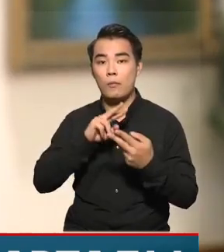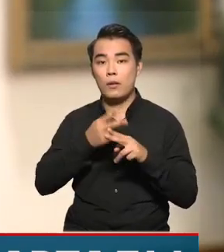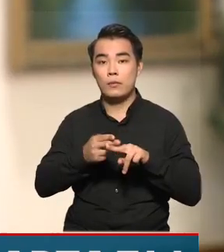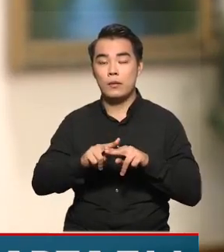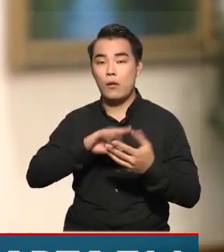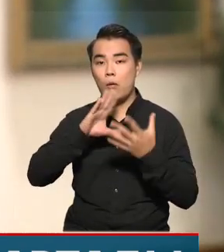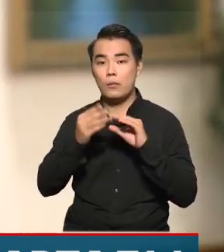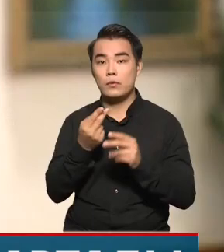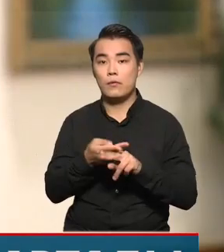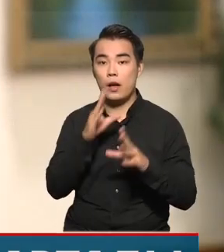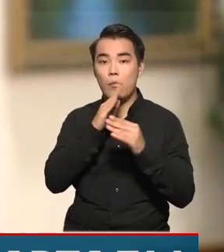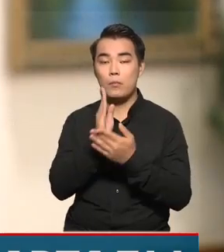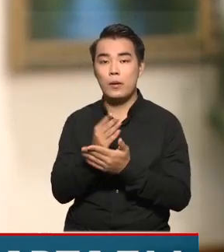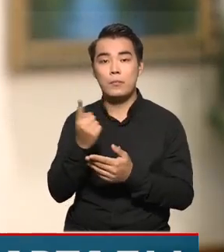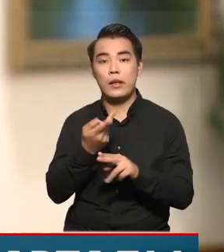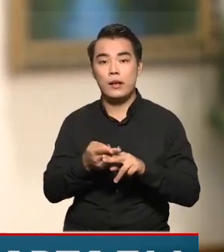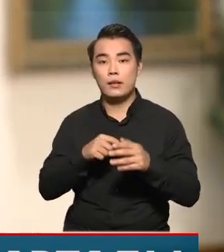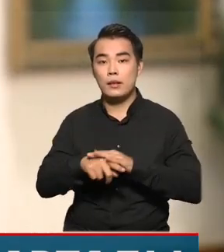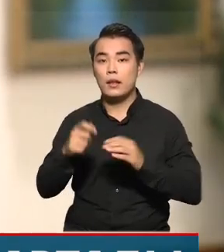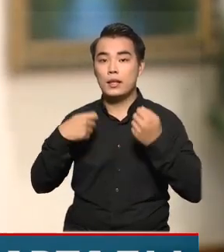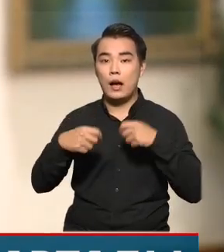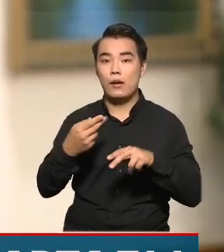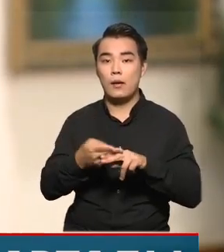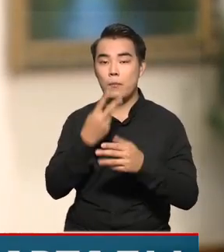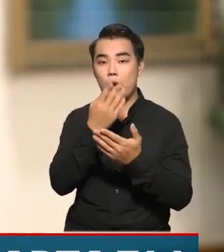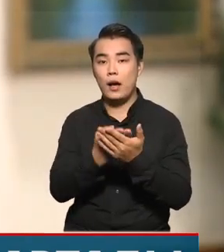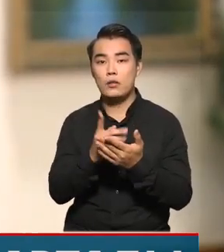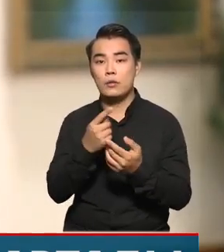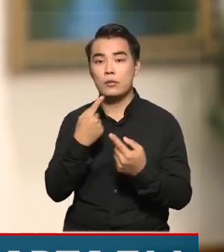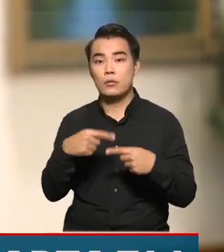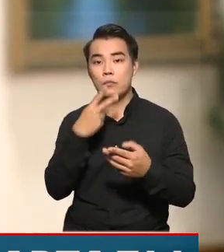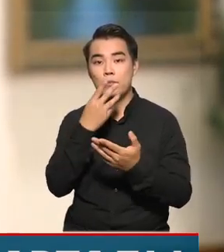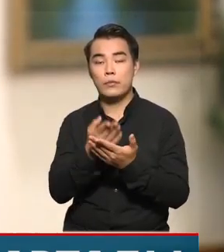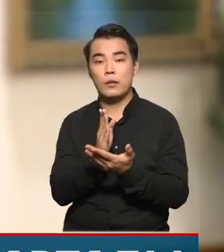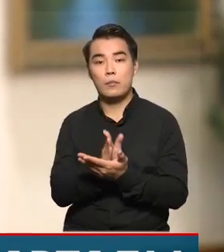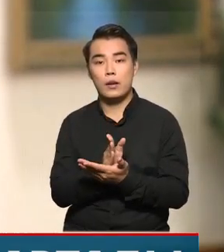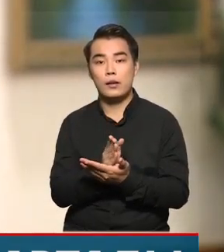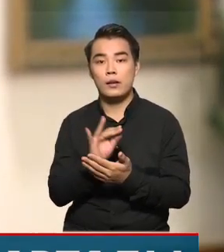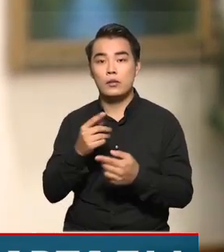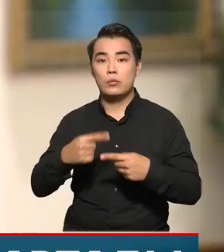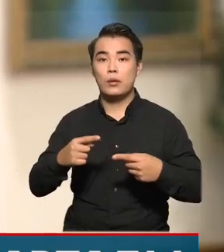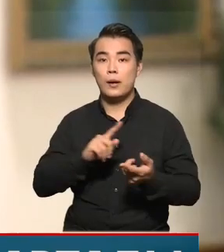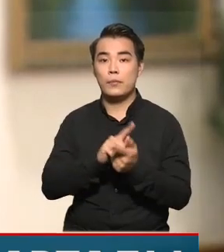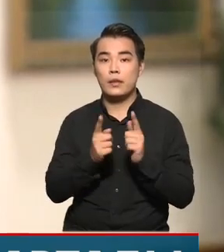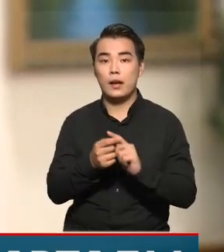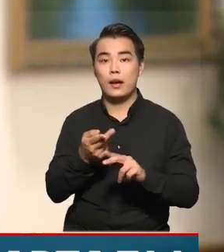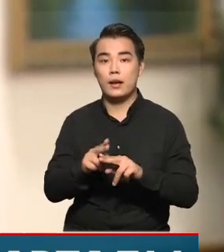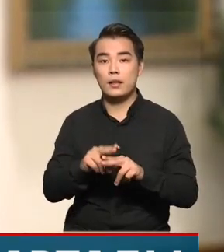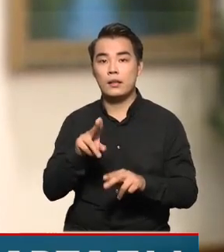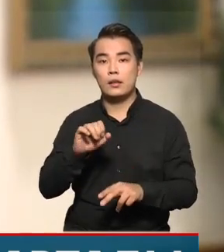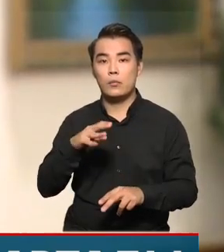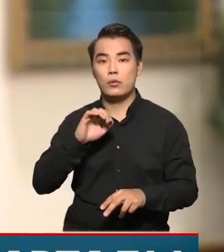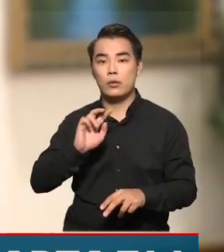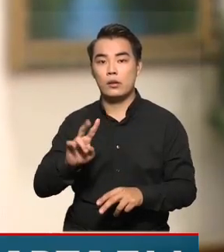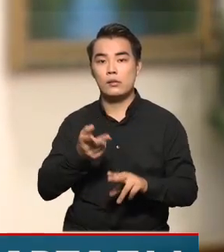бар. Мысалы, бірінші тәсілде тауар түріне, қызметі түріне сәйкесінше қараймыз. Екіншіден, концептуалды өзгеріс ол нақты диапазонды